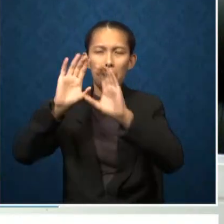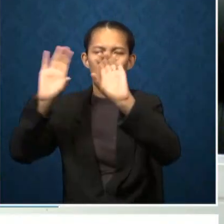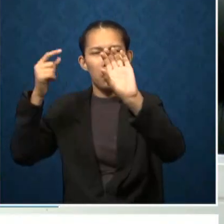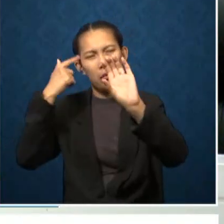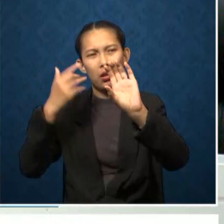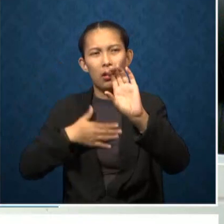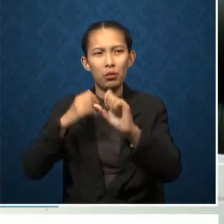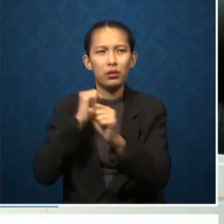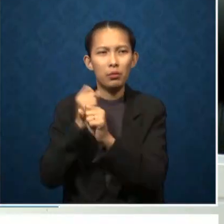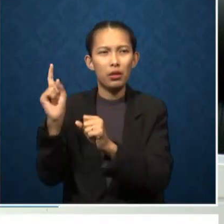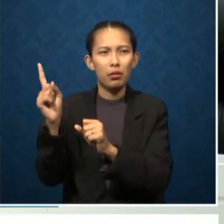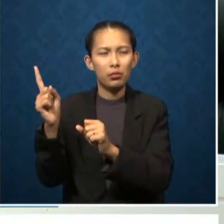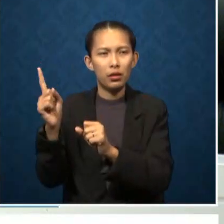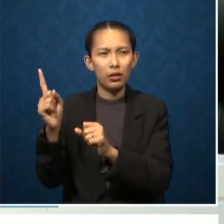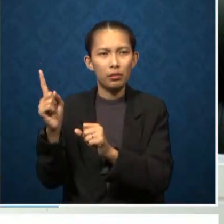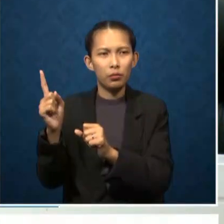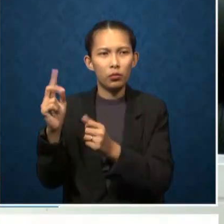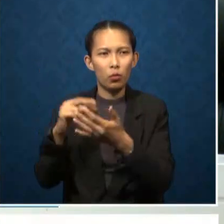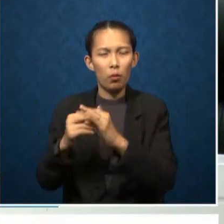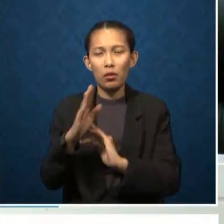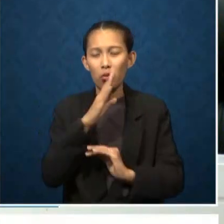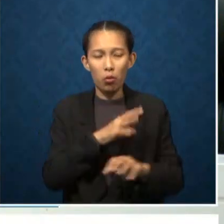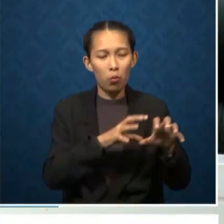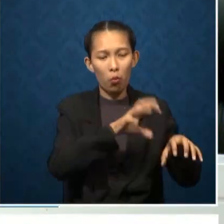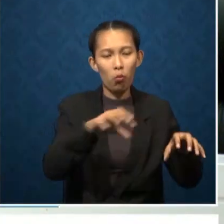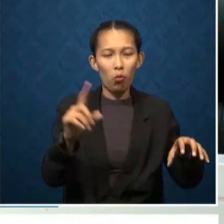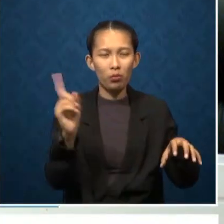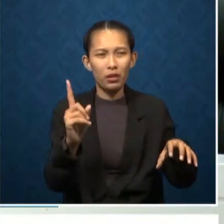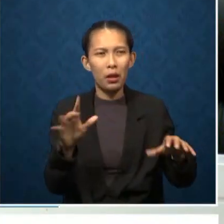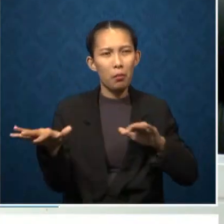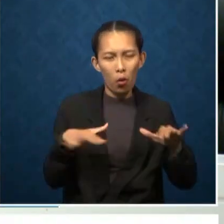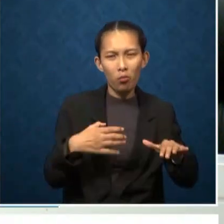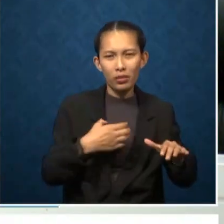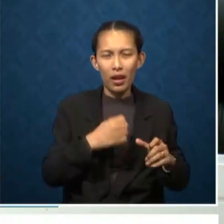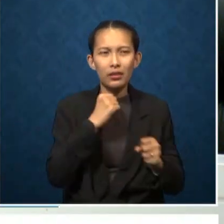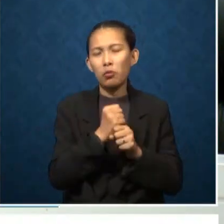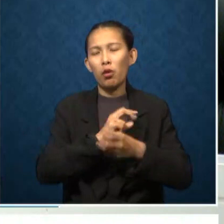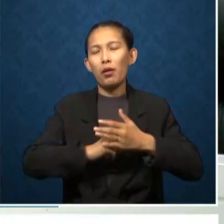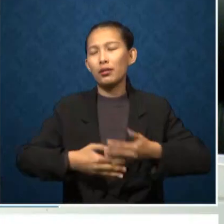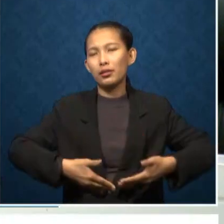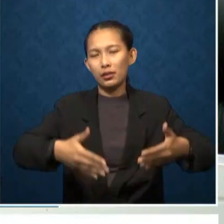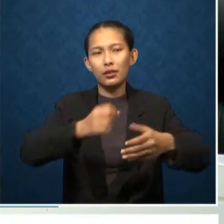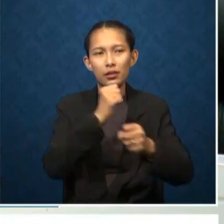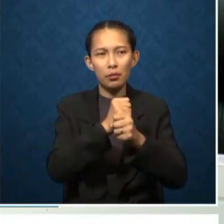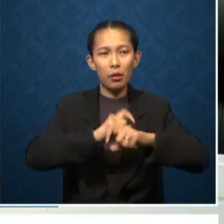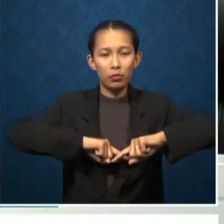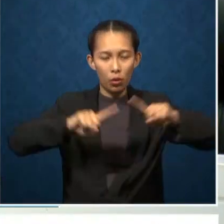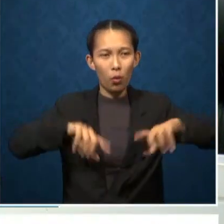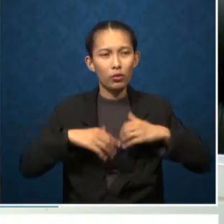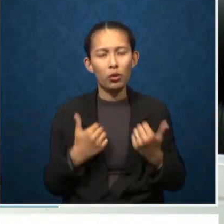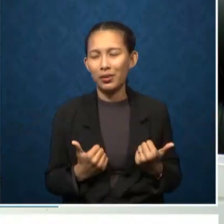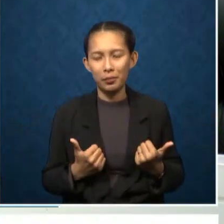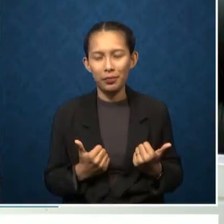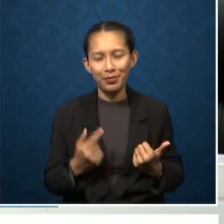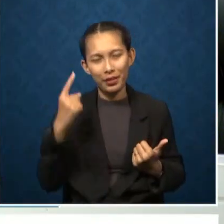องลักษณะมิติของ Inside Out คือหน่วยงานไหนพร้อมจะถ่ายโอนหรืออยากจะถ่ายโอนก็ปล่อยให้ถ่ายโอนไปแต่ลักษณะคราวนี้เรา